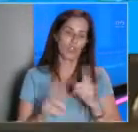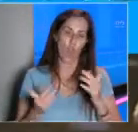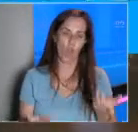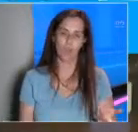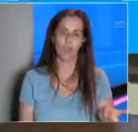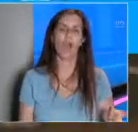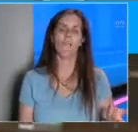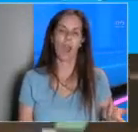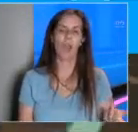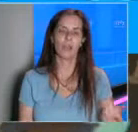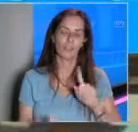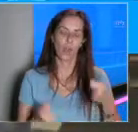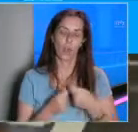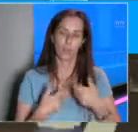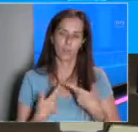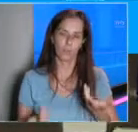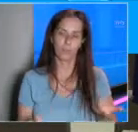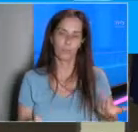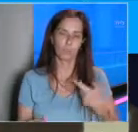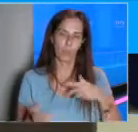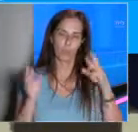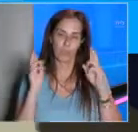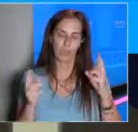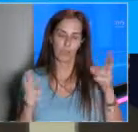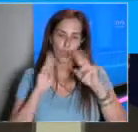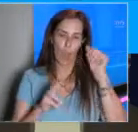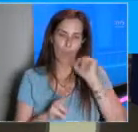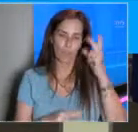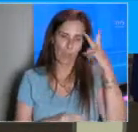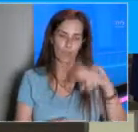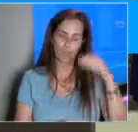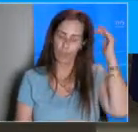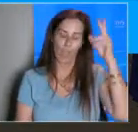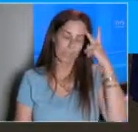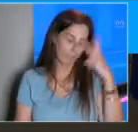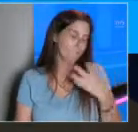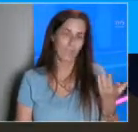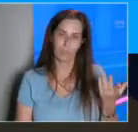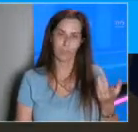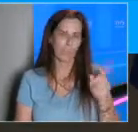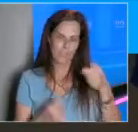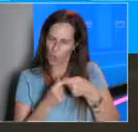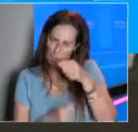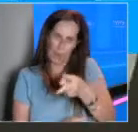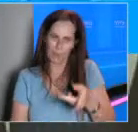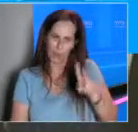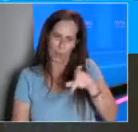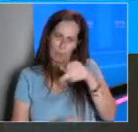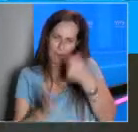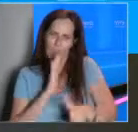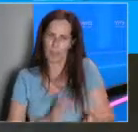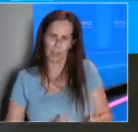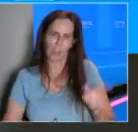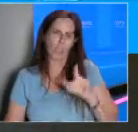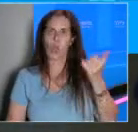אבל תראה, לא תלוי בנו, אני מאוד מקווה שכחול לבן יתעשתו, שבני גנץ יתעשת ו... לא, זה תלוי בכם, אתם יכולים אתם להתעשת. זה